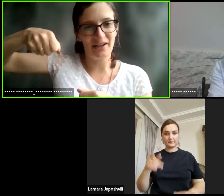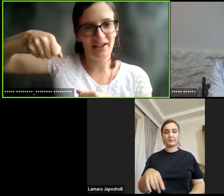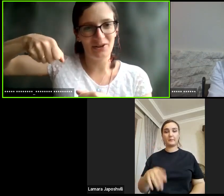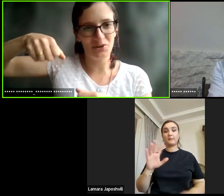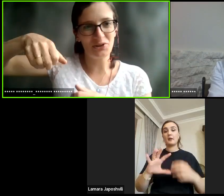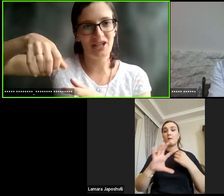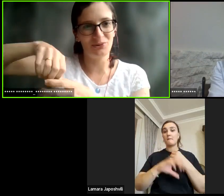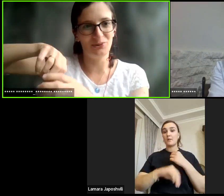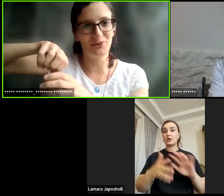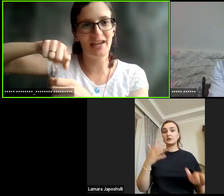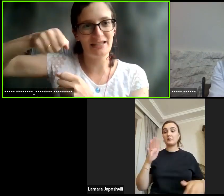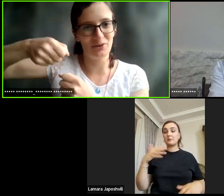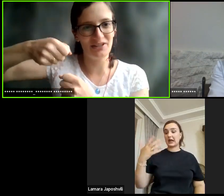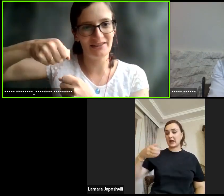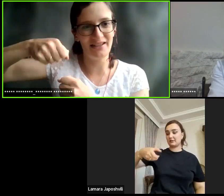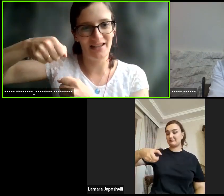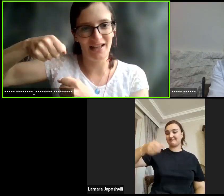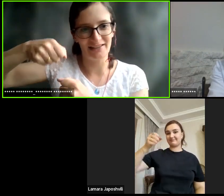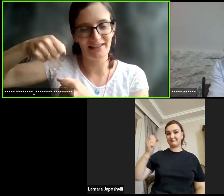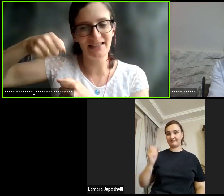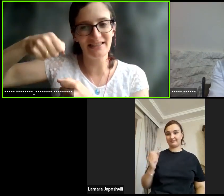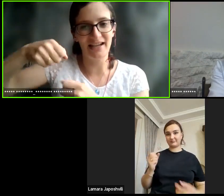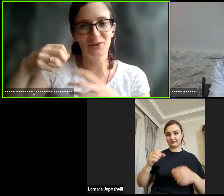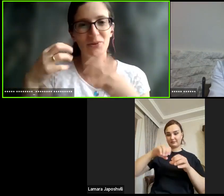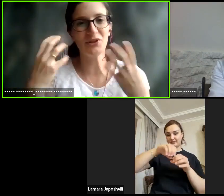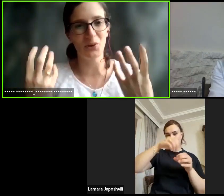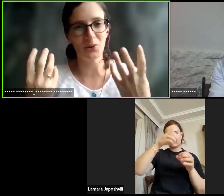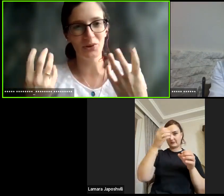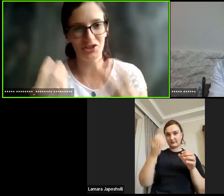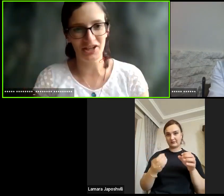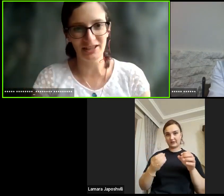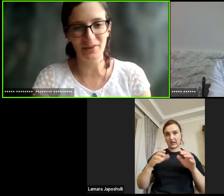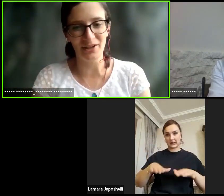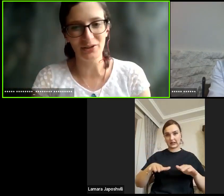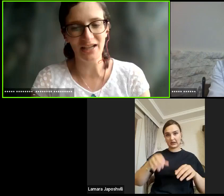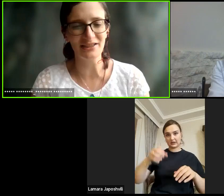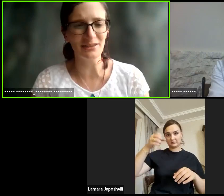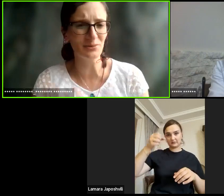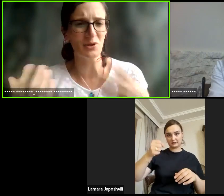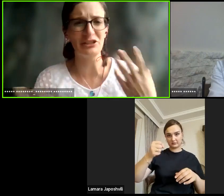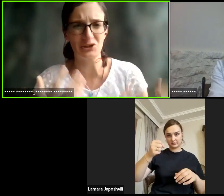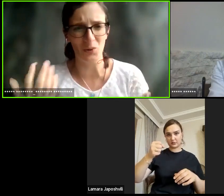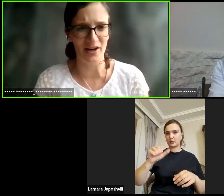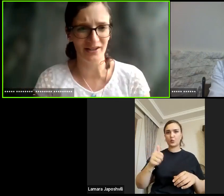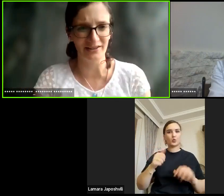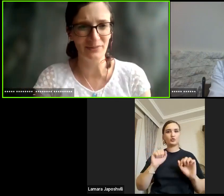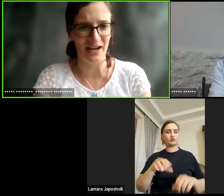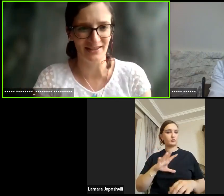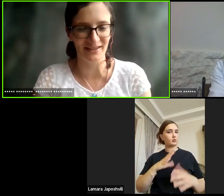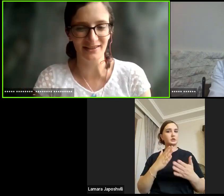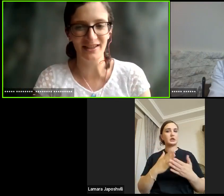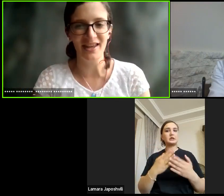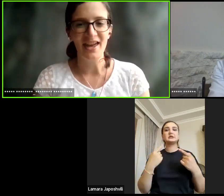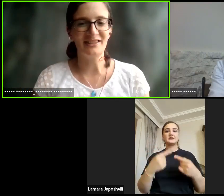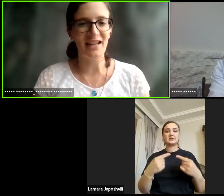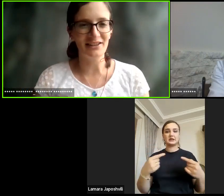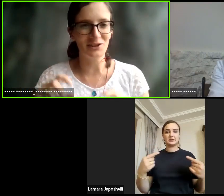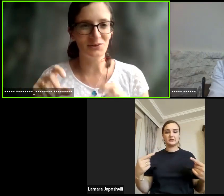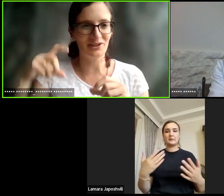პაციენტი ეხება ხელჯოხს, ანუ ხელის მოსაკიდი ადგილი სახელური როგორი შეიძლება იყოს. არსებობს სხვადასხვა ვარიანტი